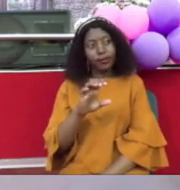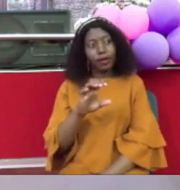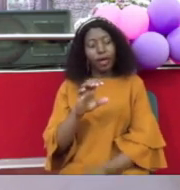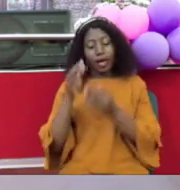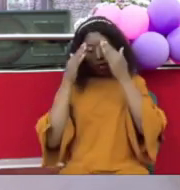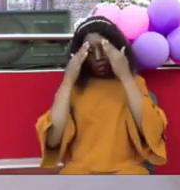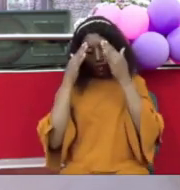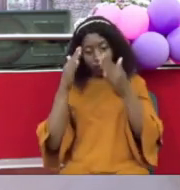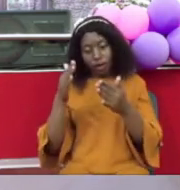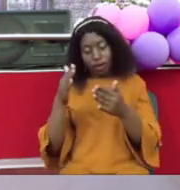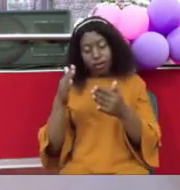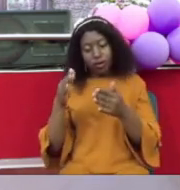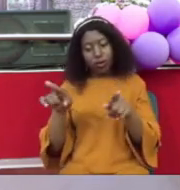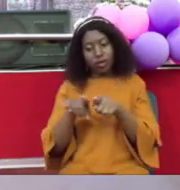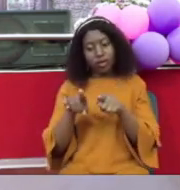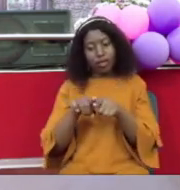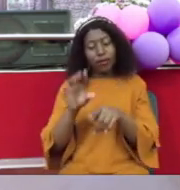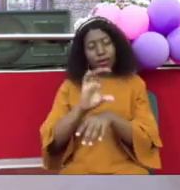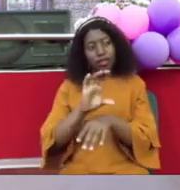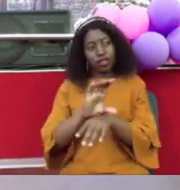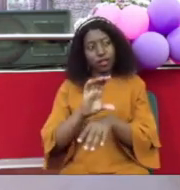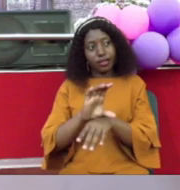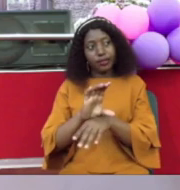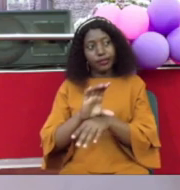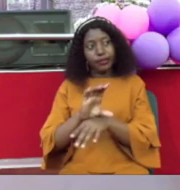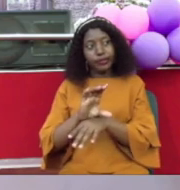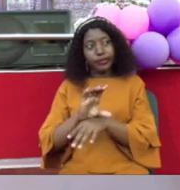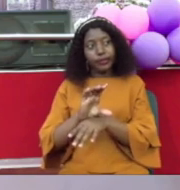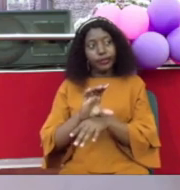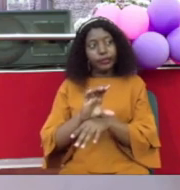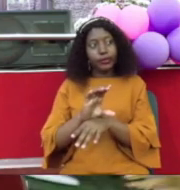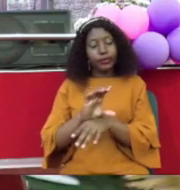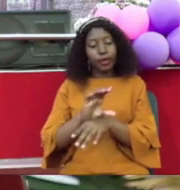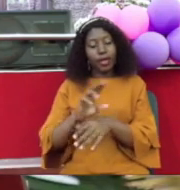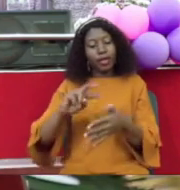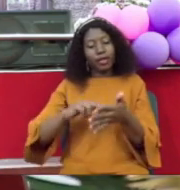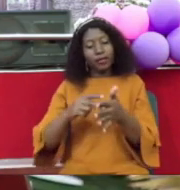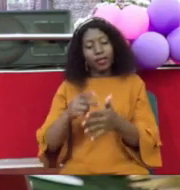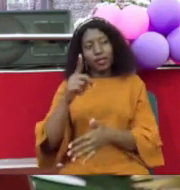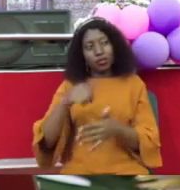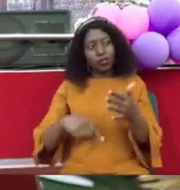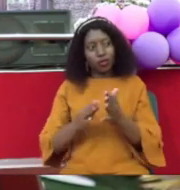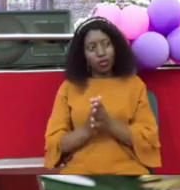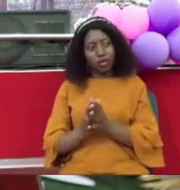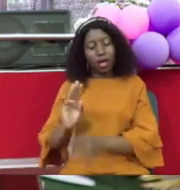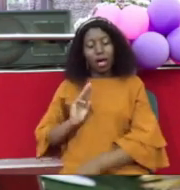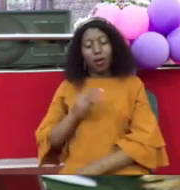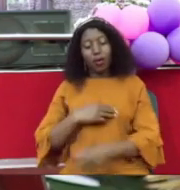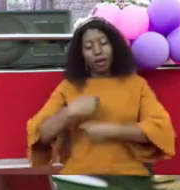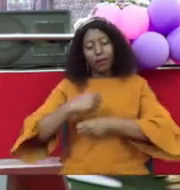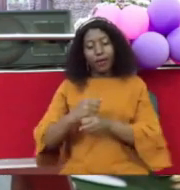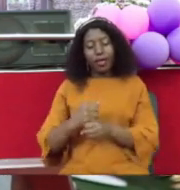hivyo kuwezeshwa tunapoangalia katika kanisa letu wakati huu. It just means we are being made stronger to be able